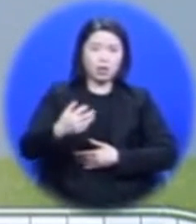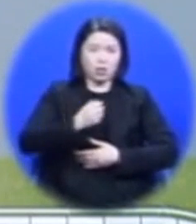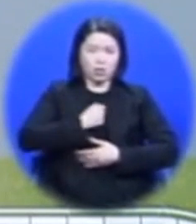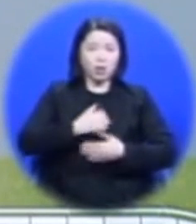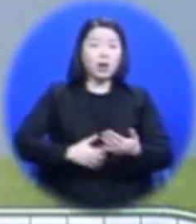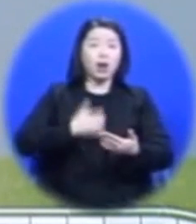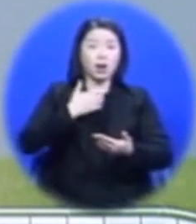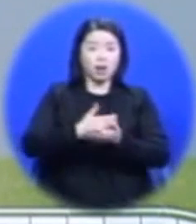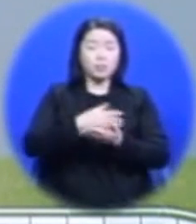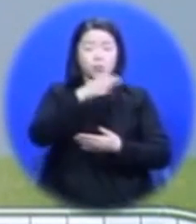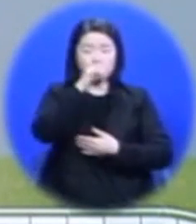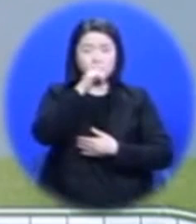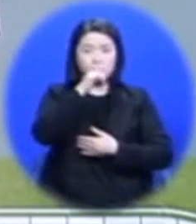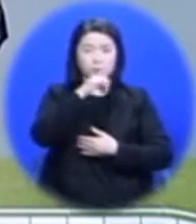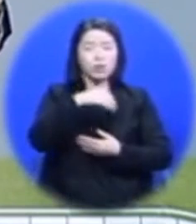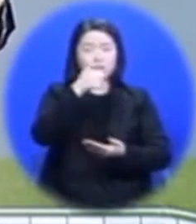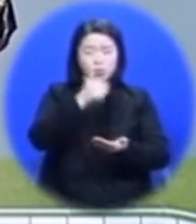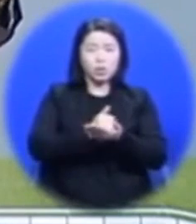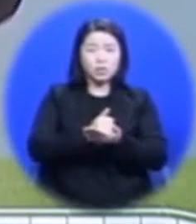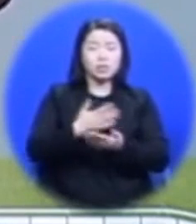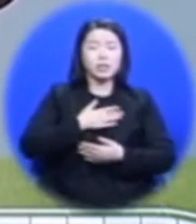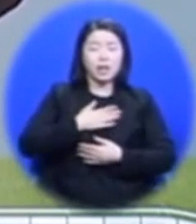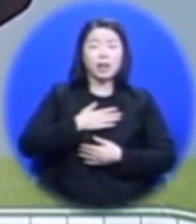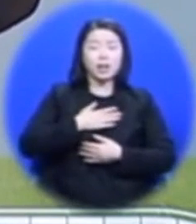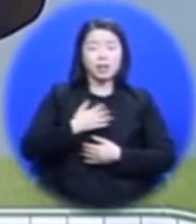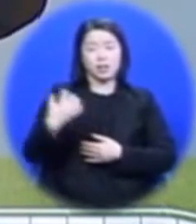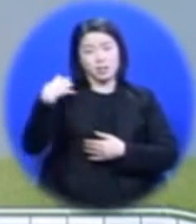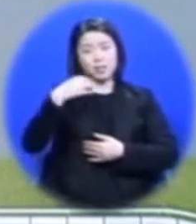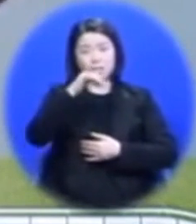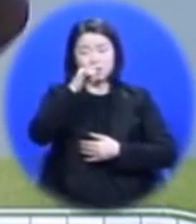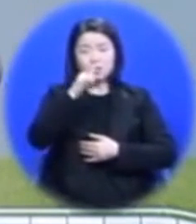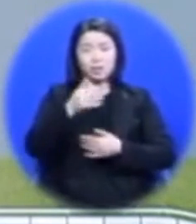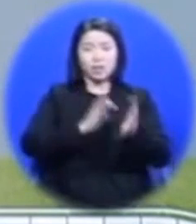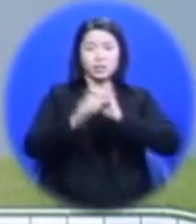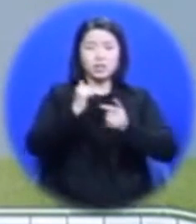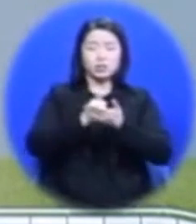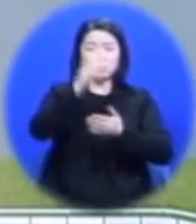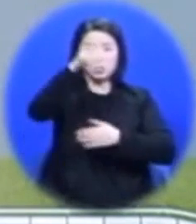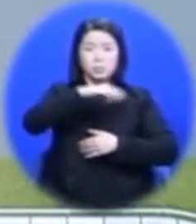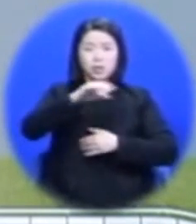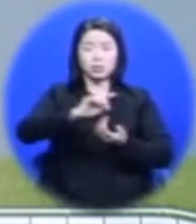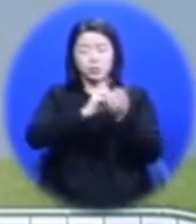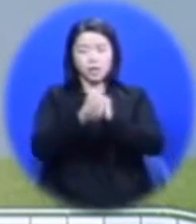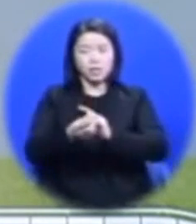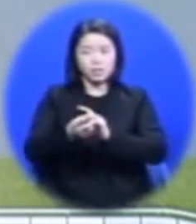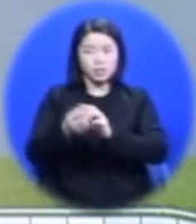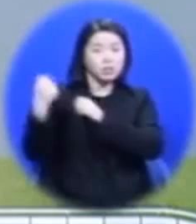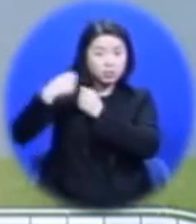감동이 오는 겁니다. 죄는 내가 지었는데 예수님이 십자가에서 대신 죽으셨다.